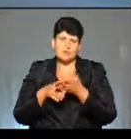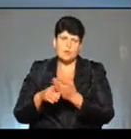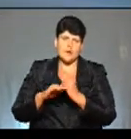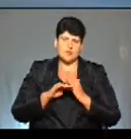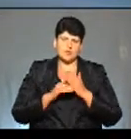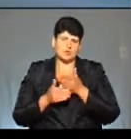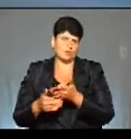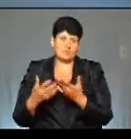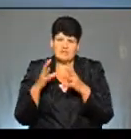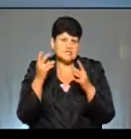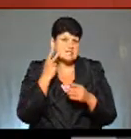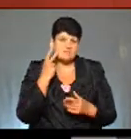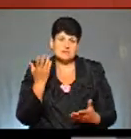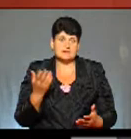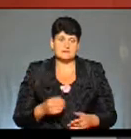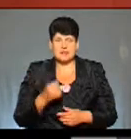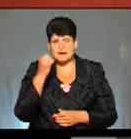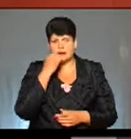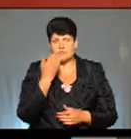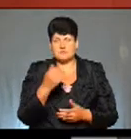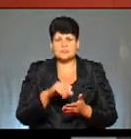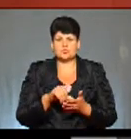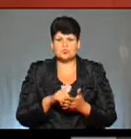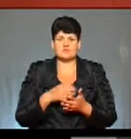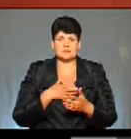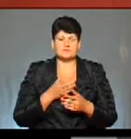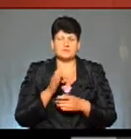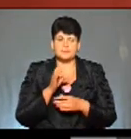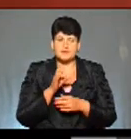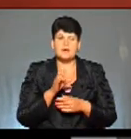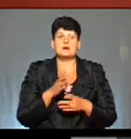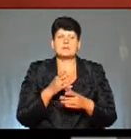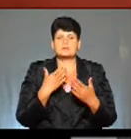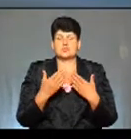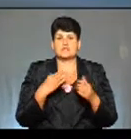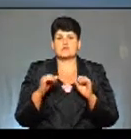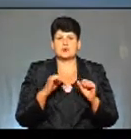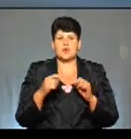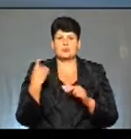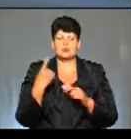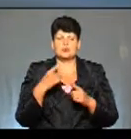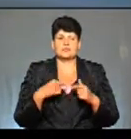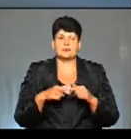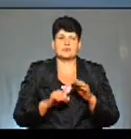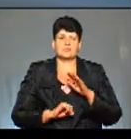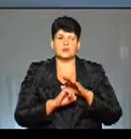одному. Завжди. Тож я дякую вам за участь у нашому ефірі. Я нагадаю, що ми спілкувалися з керівником обласного відділення